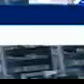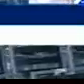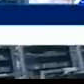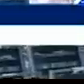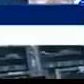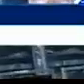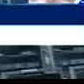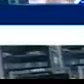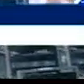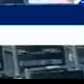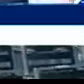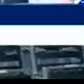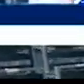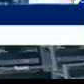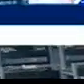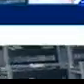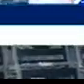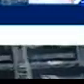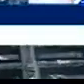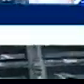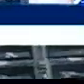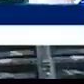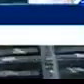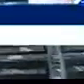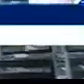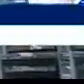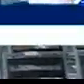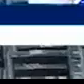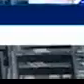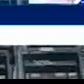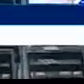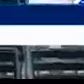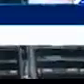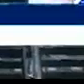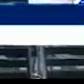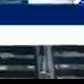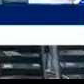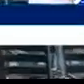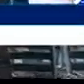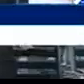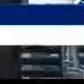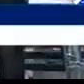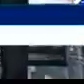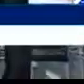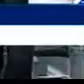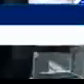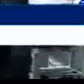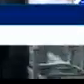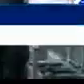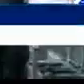la Eurovision și în doar câteva ore vor urca pe scena de Cerbul de Aur, The Humans! Așa, stai să mă bag și eu printre voi,